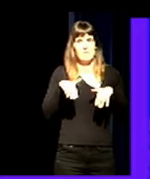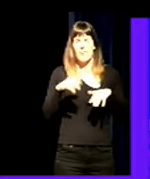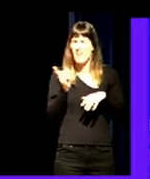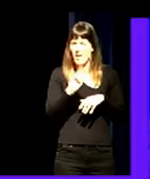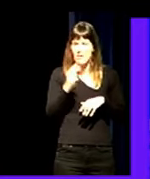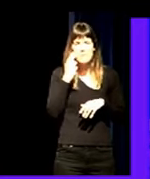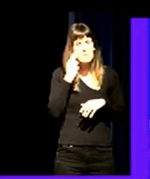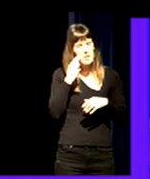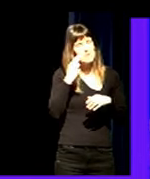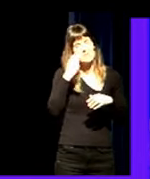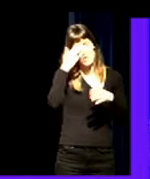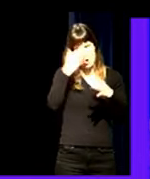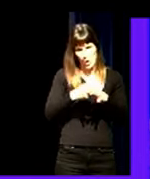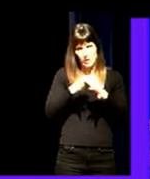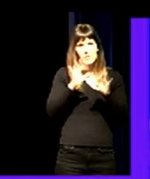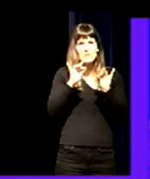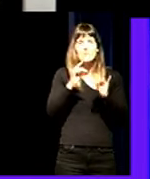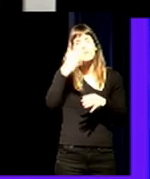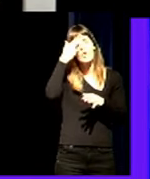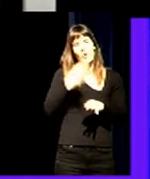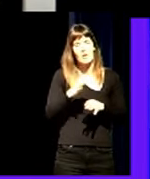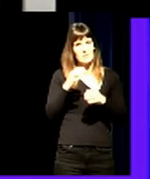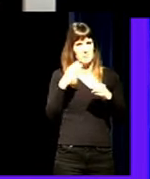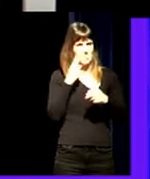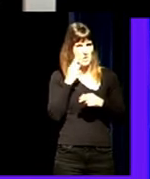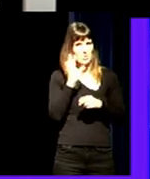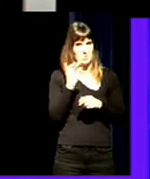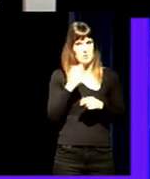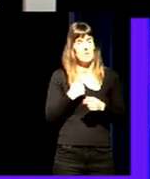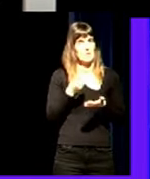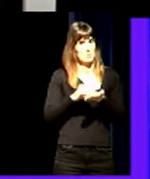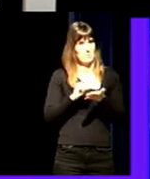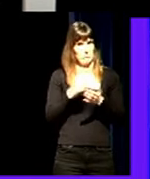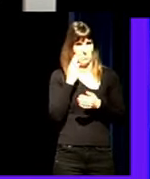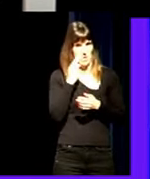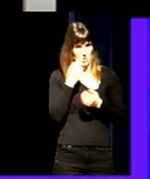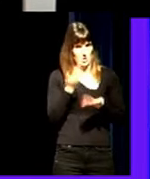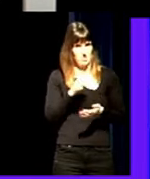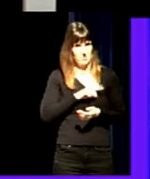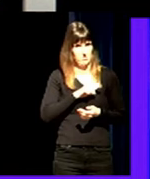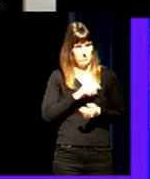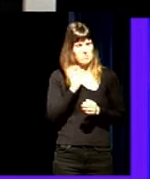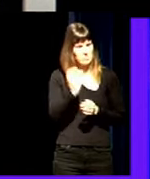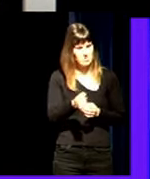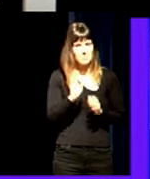da. Beldurra izatea legitimoa da, eta ni baita ere beldurra deko. Baina, benetan, benetan, eta